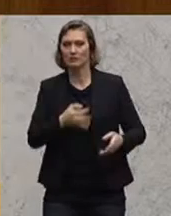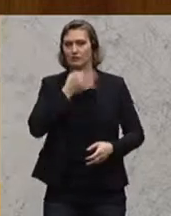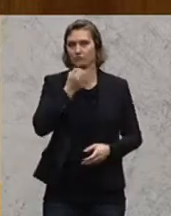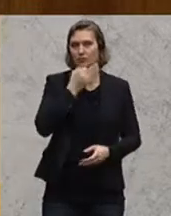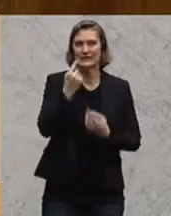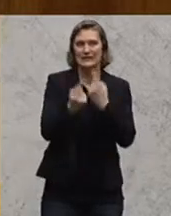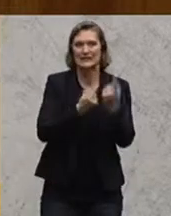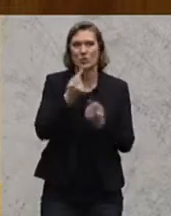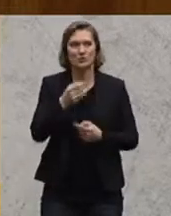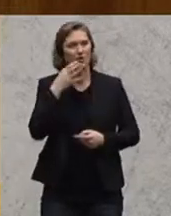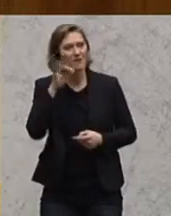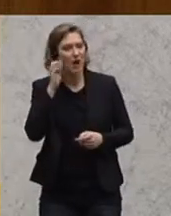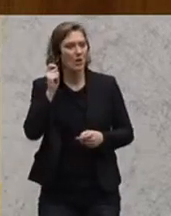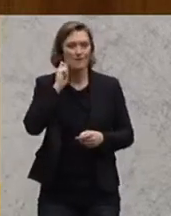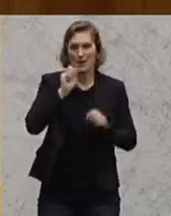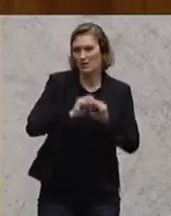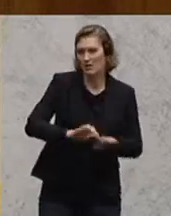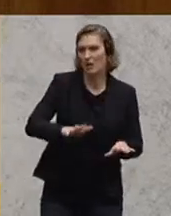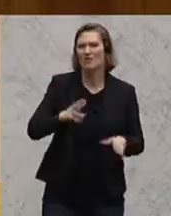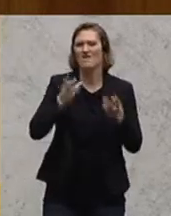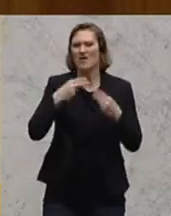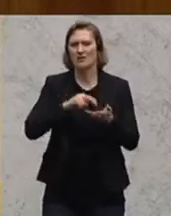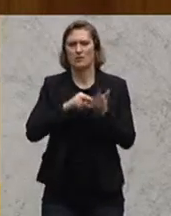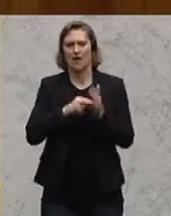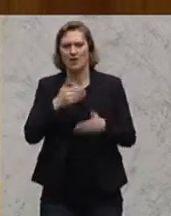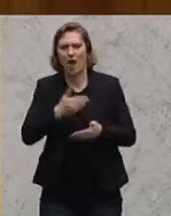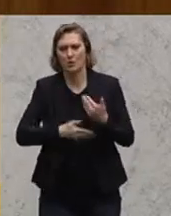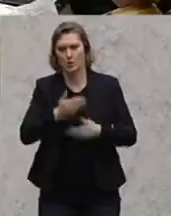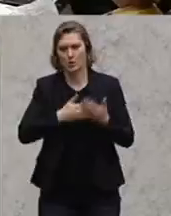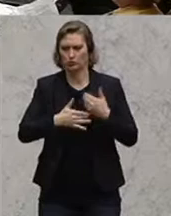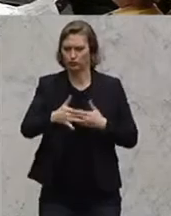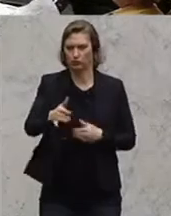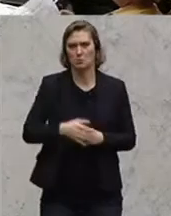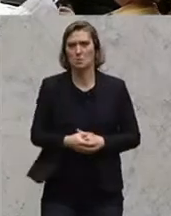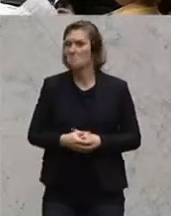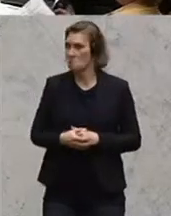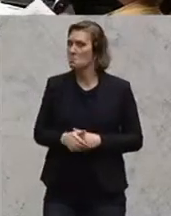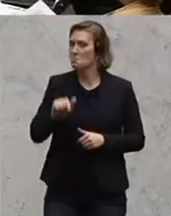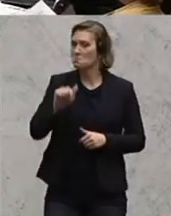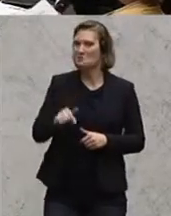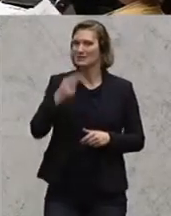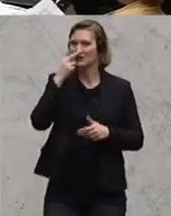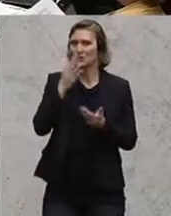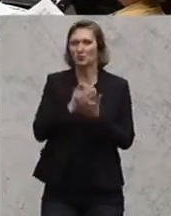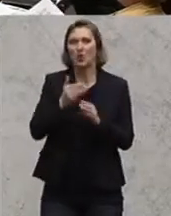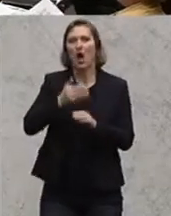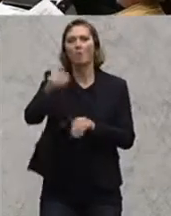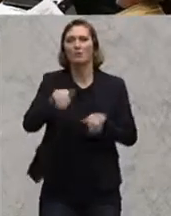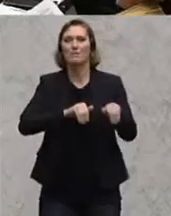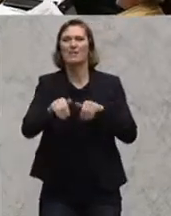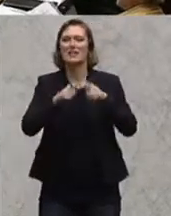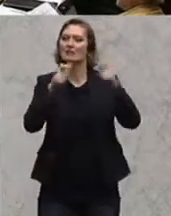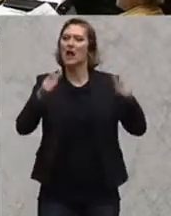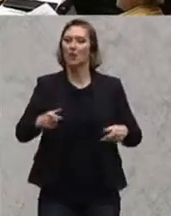der Frauen und Mädchen und über weitere Handlungsoptionen. Ich denke, diese Beiträge des Außenministeriums zum Thema